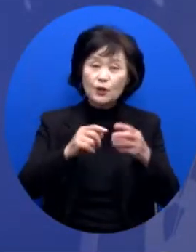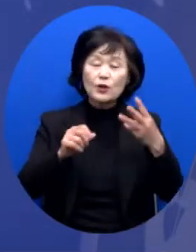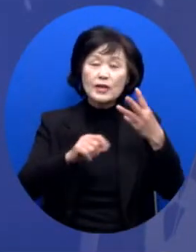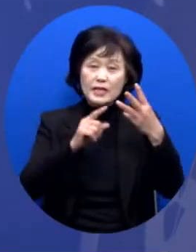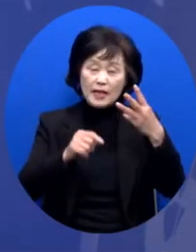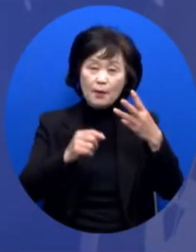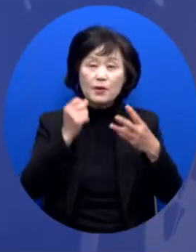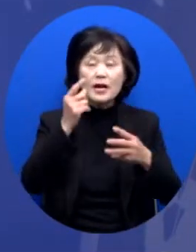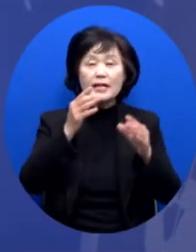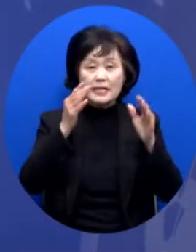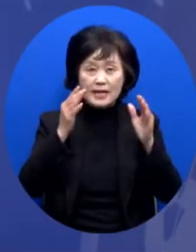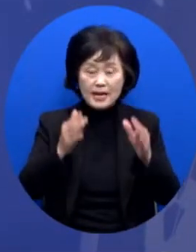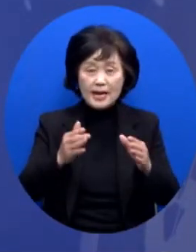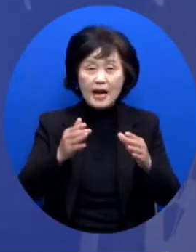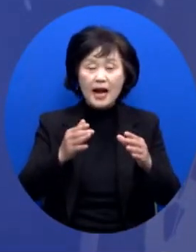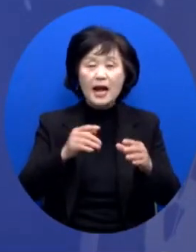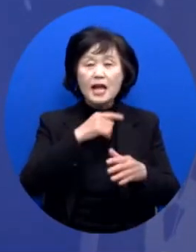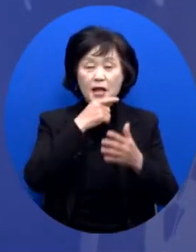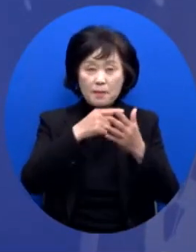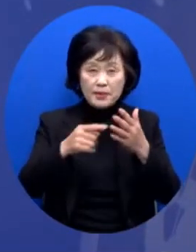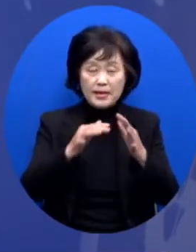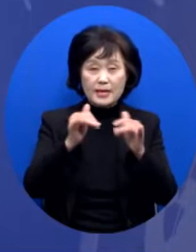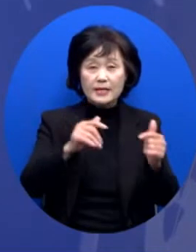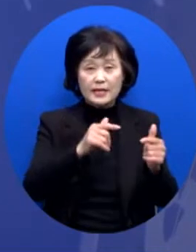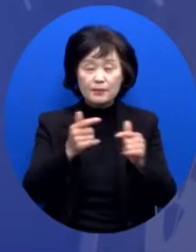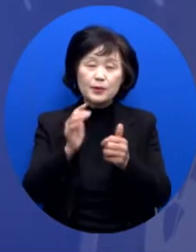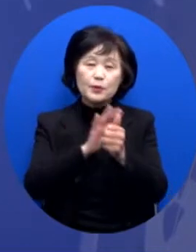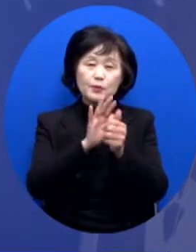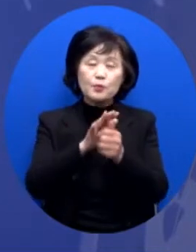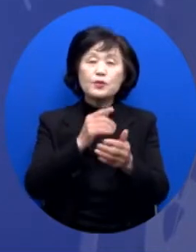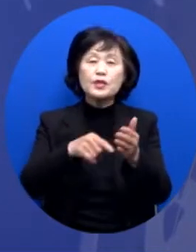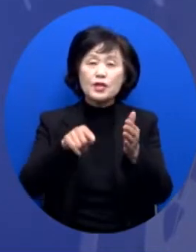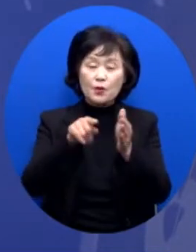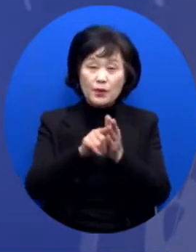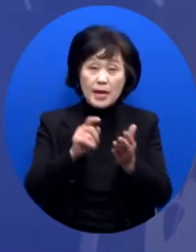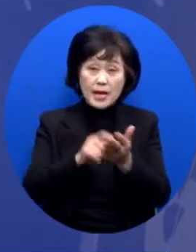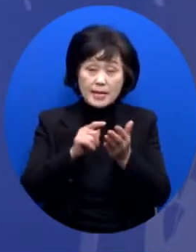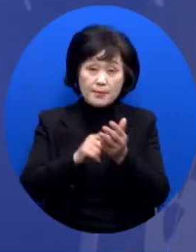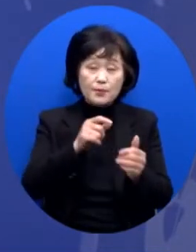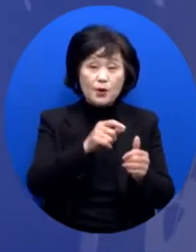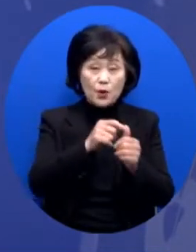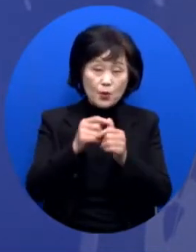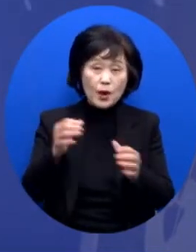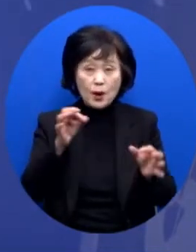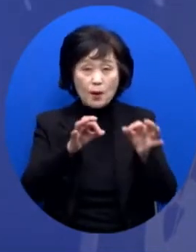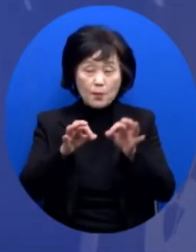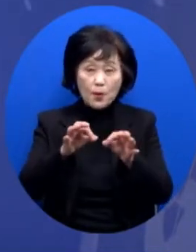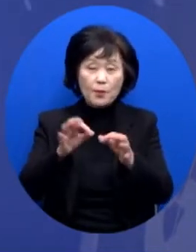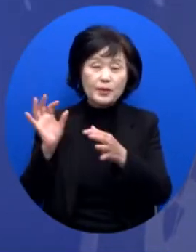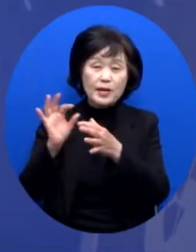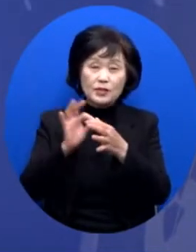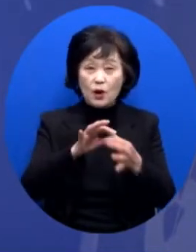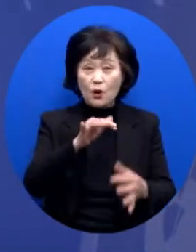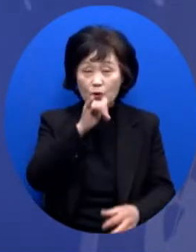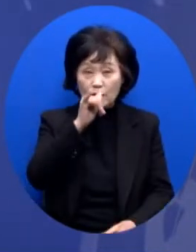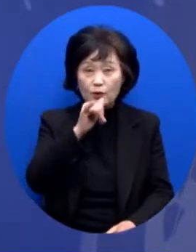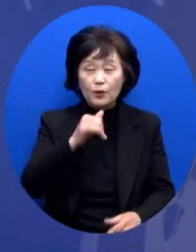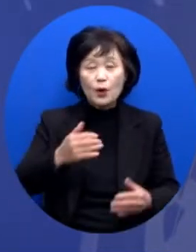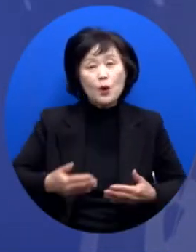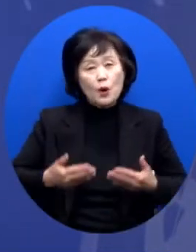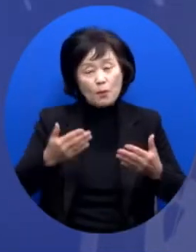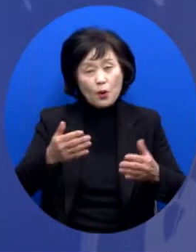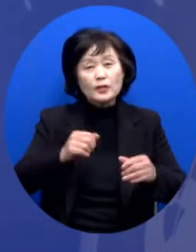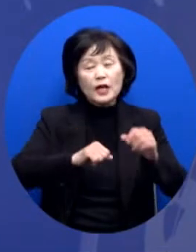이 동해안 산불 pa 재민의 재기를 돕기 위한 긴급 구호금 모금을 진행하고 있구요 봉사활동도